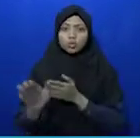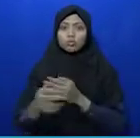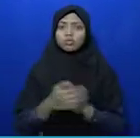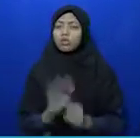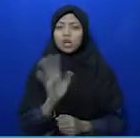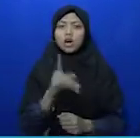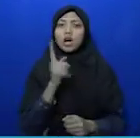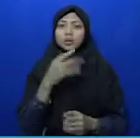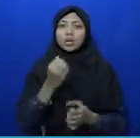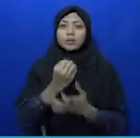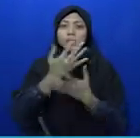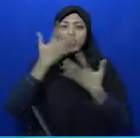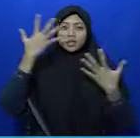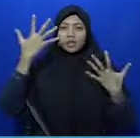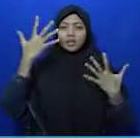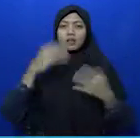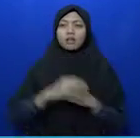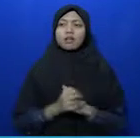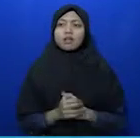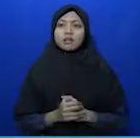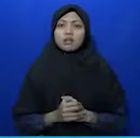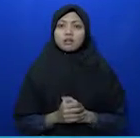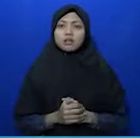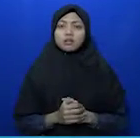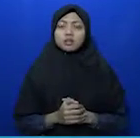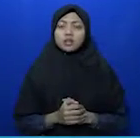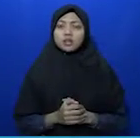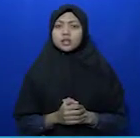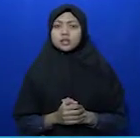menjunjung tinggi asas transparansi dan good governance.